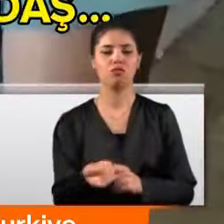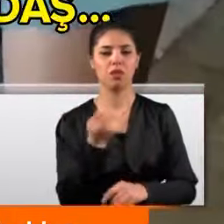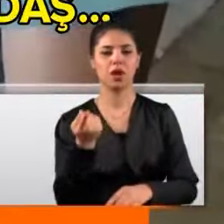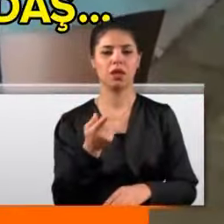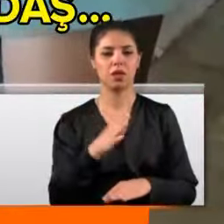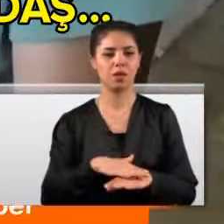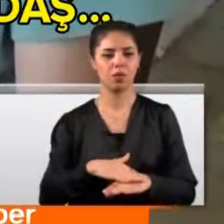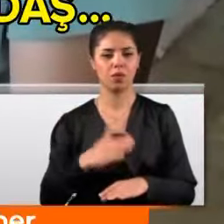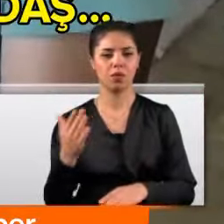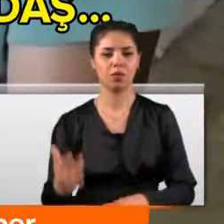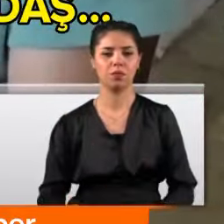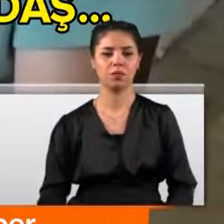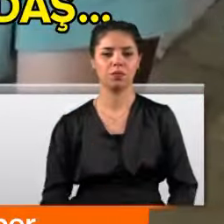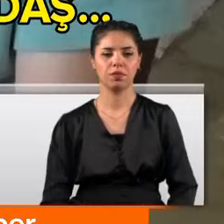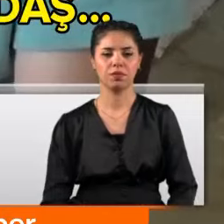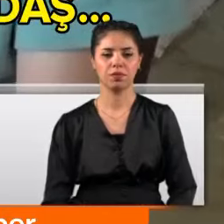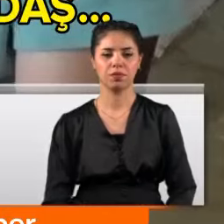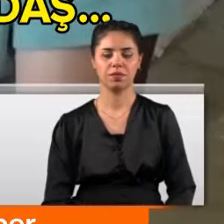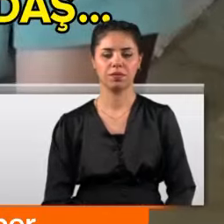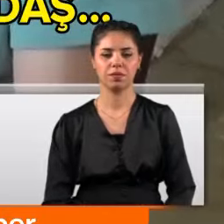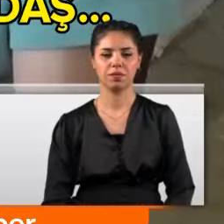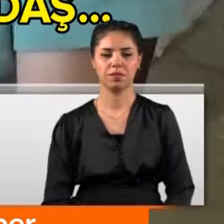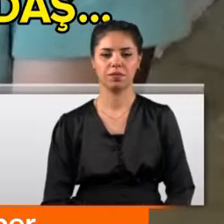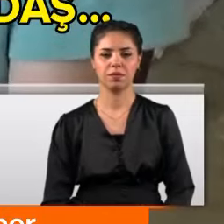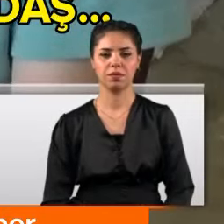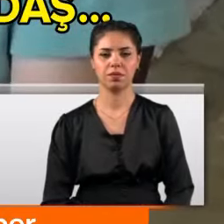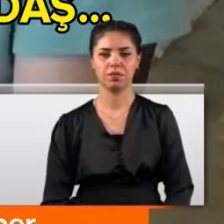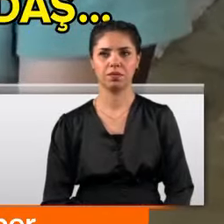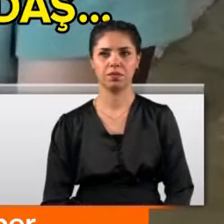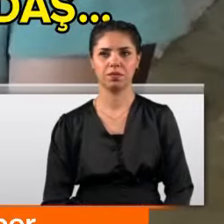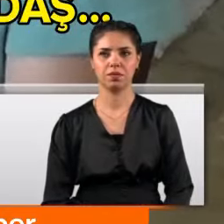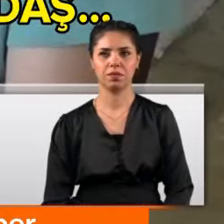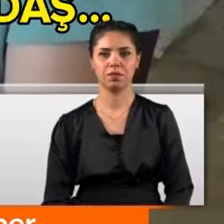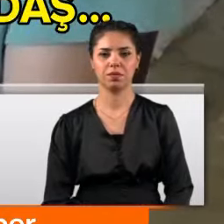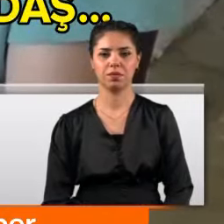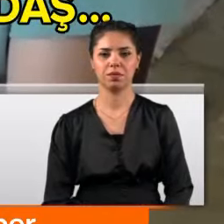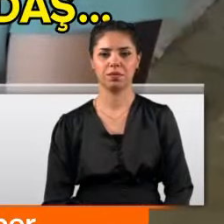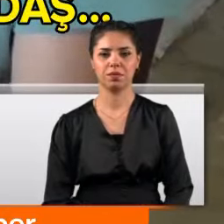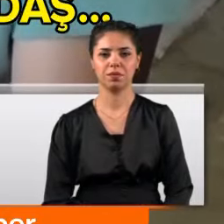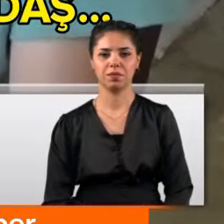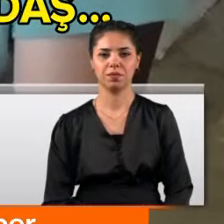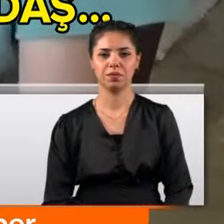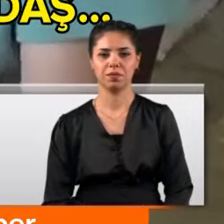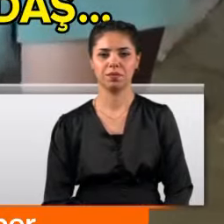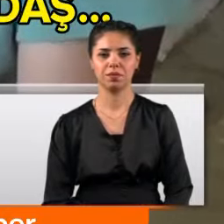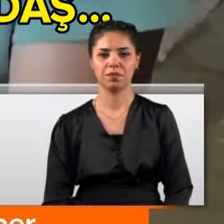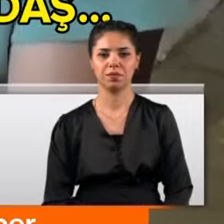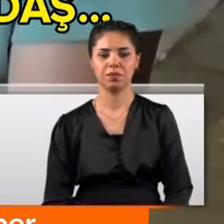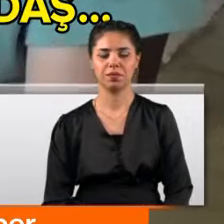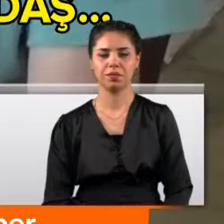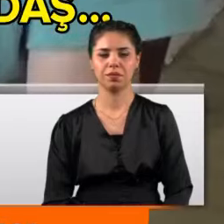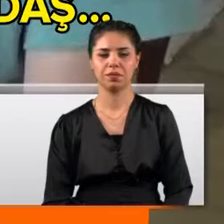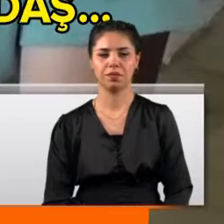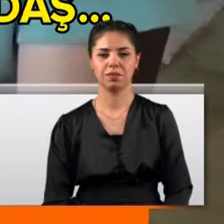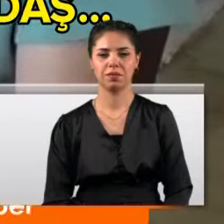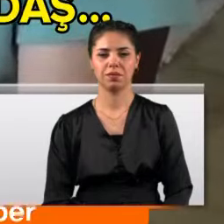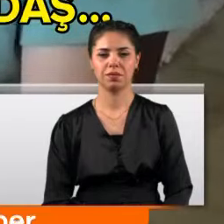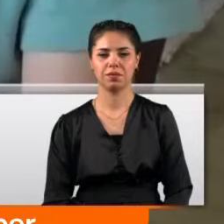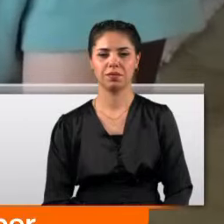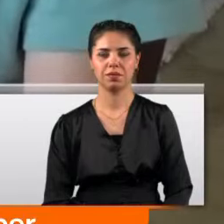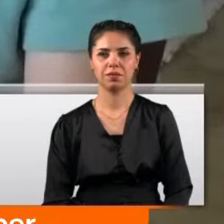Daha fazla imkanım olsa daha iyi şeyler, daha iyi icatlar yapabilirim. Ülkemize de daha iyi bir